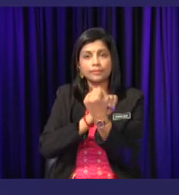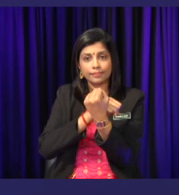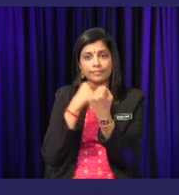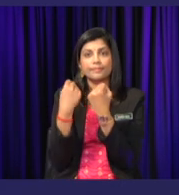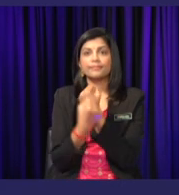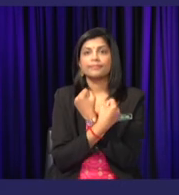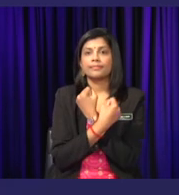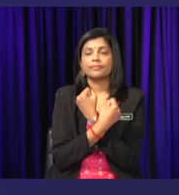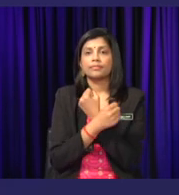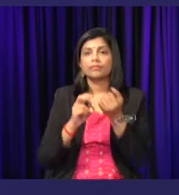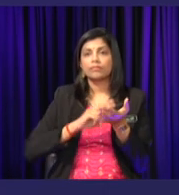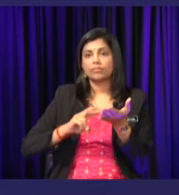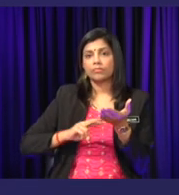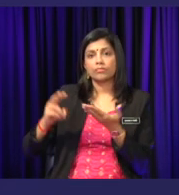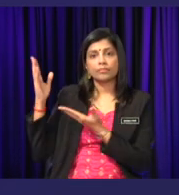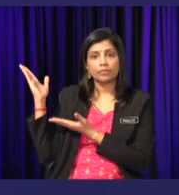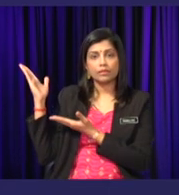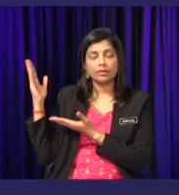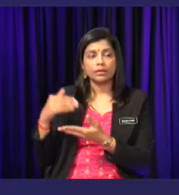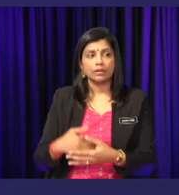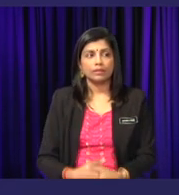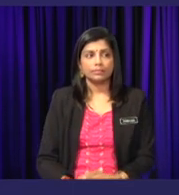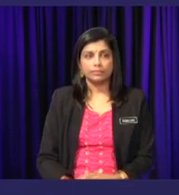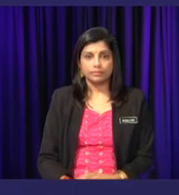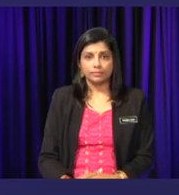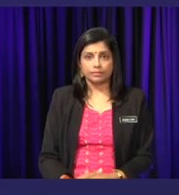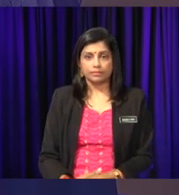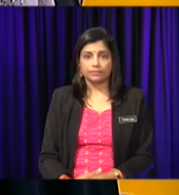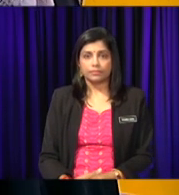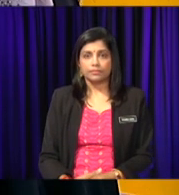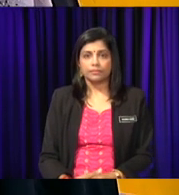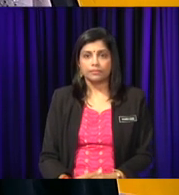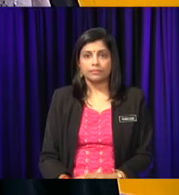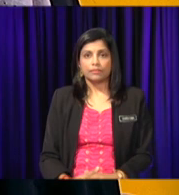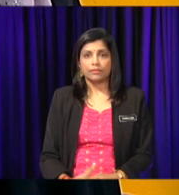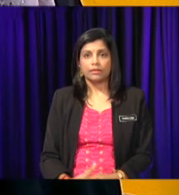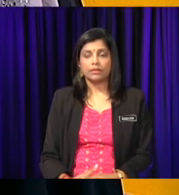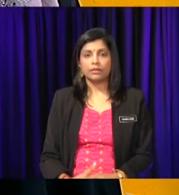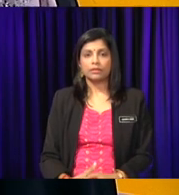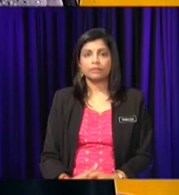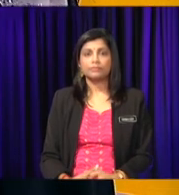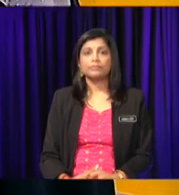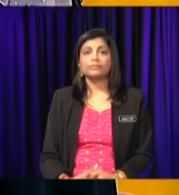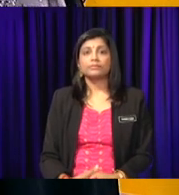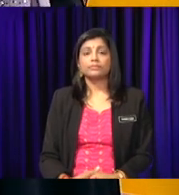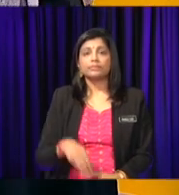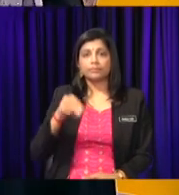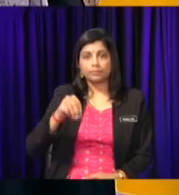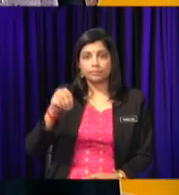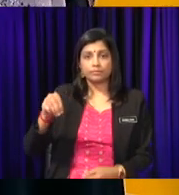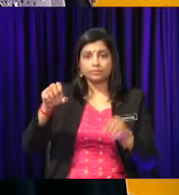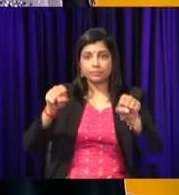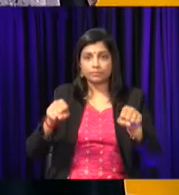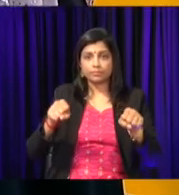surya Oke jadi untuk bagian ini nih sebenarnya Fizi murid boleh beri persamaan dalam bahan dan